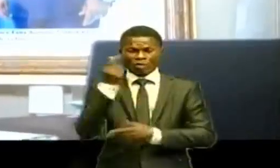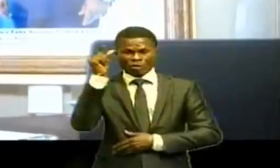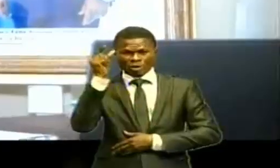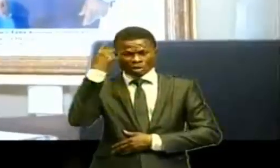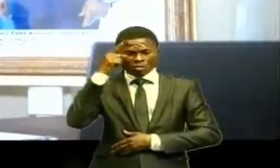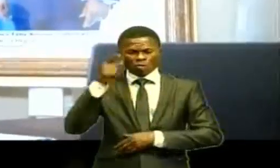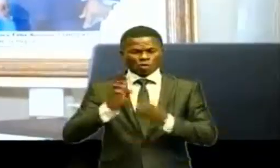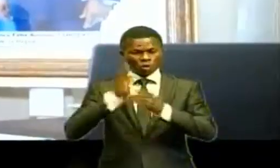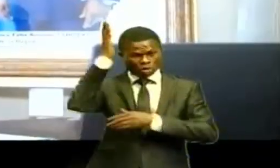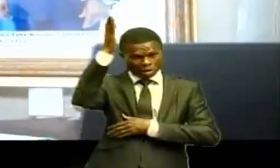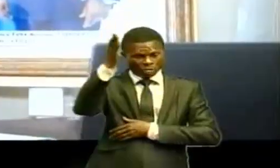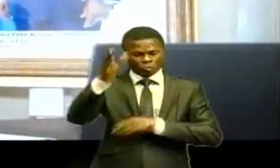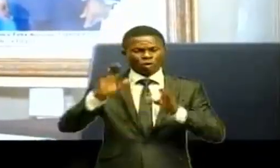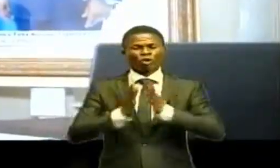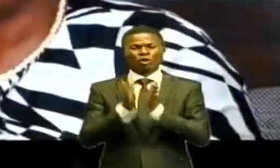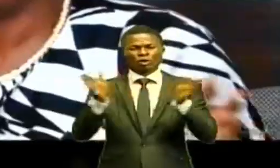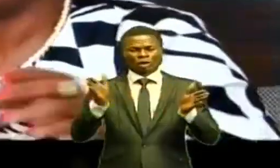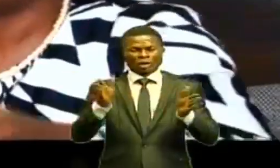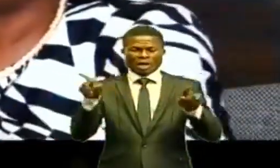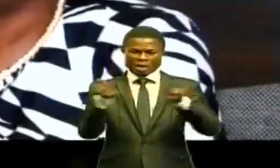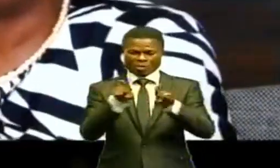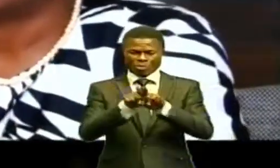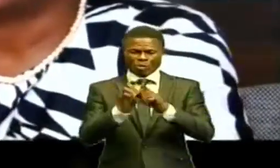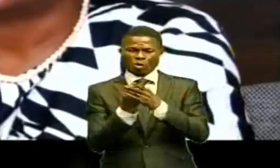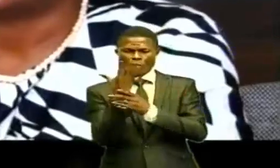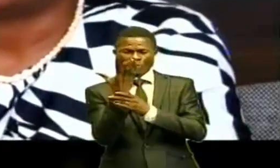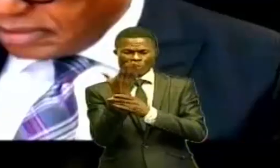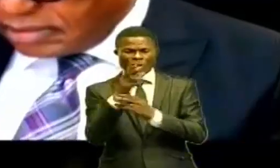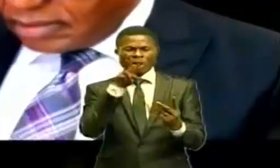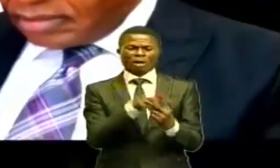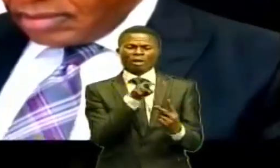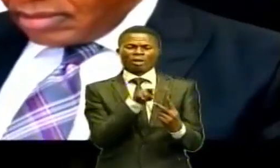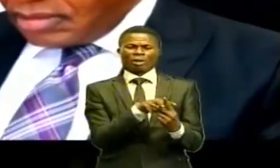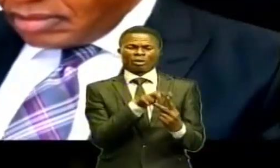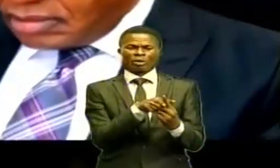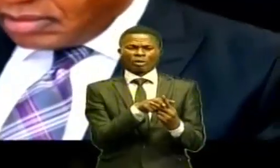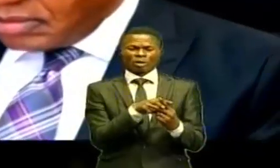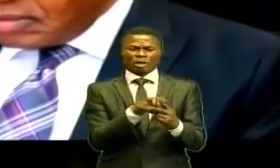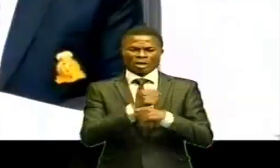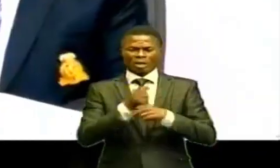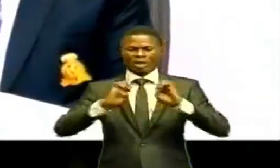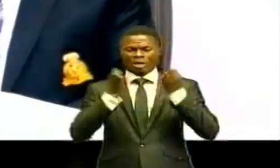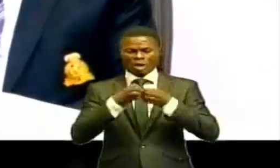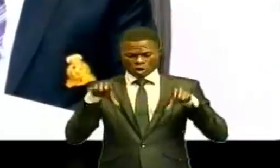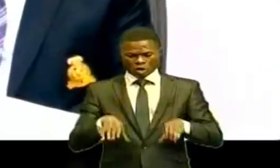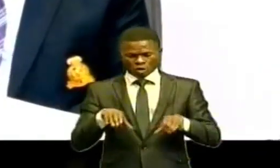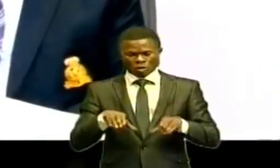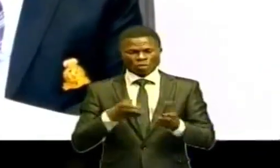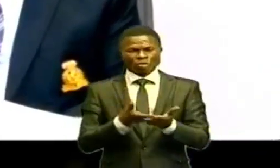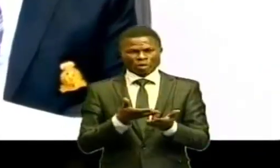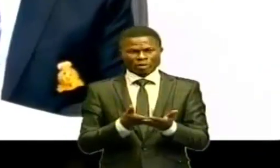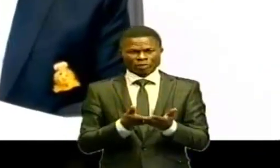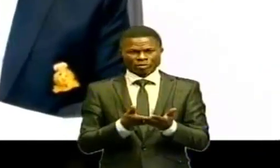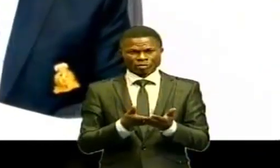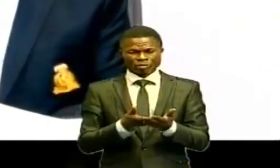les générations futures FOMINE, au titre de ressources du Fonds de garantie de l'entrepreneuriat au Congo, FOGEC.